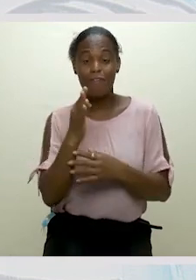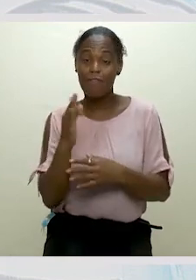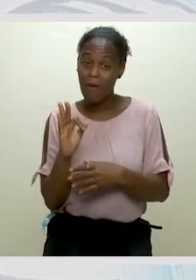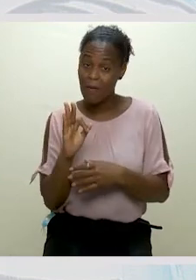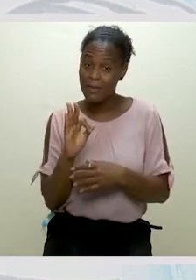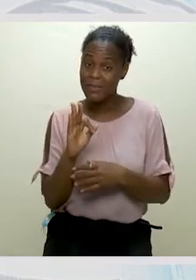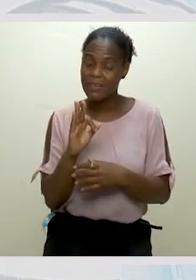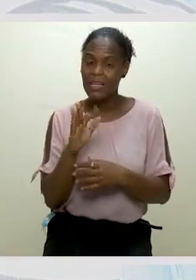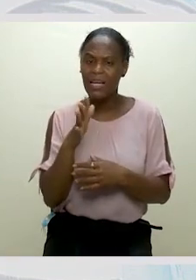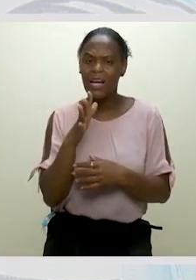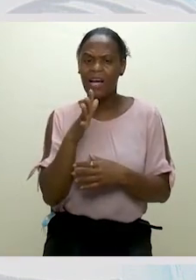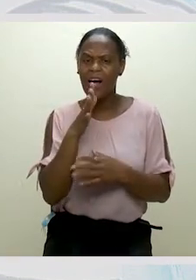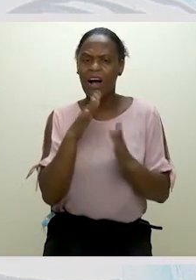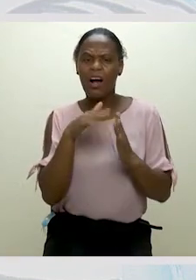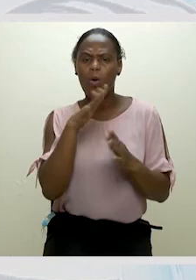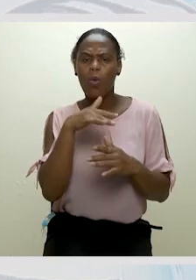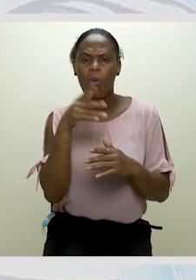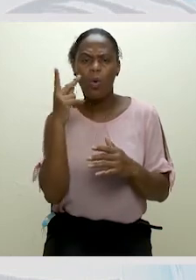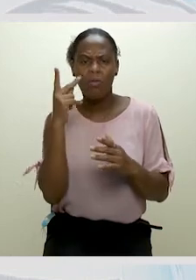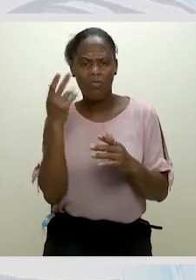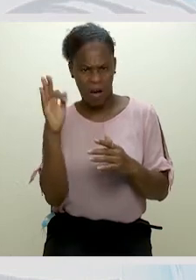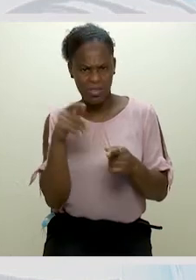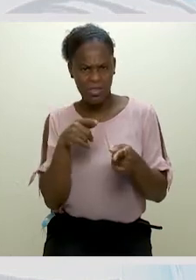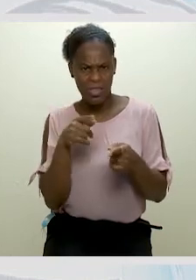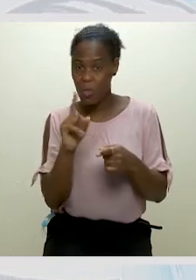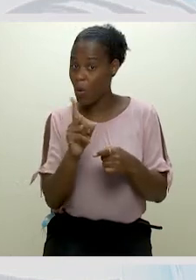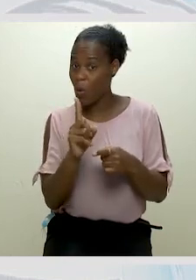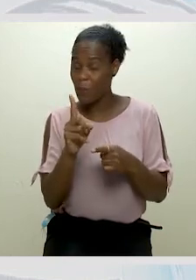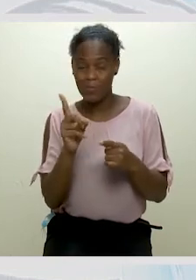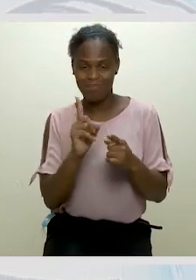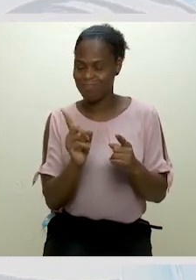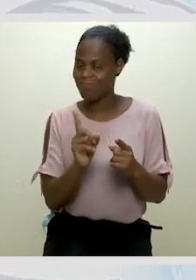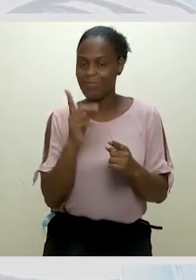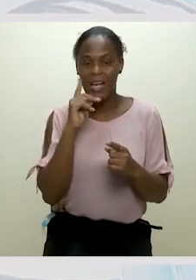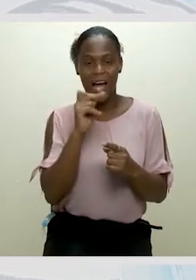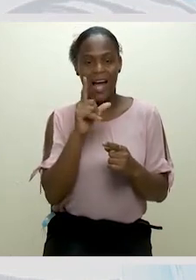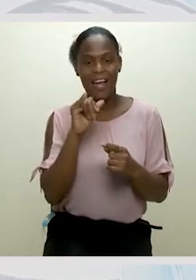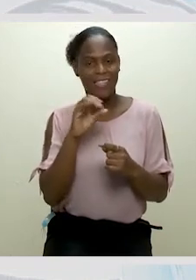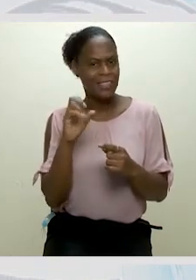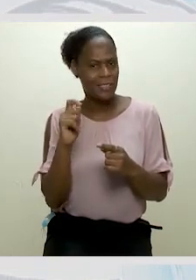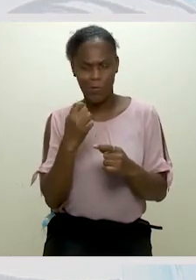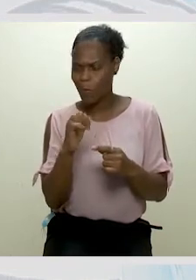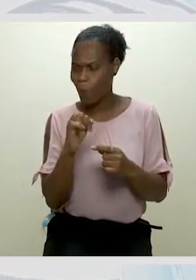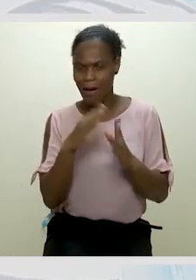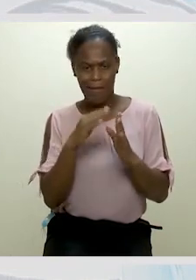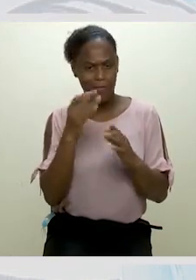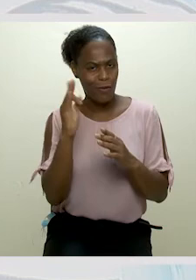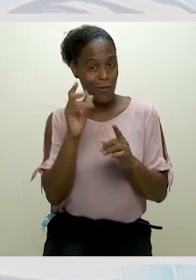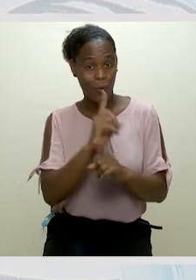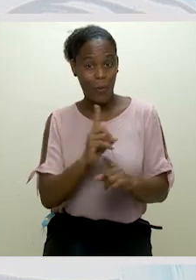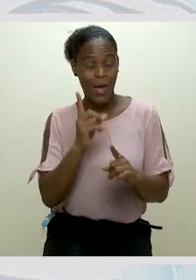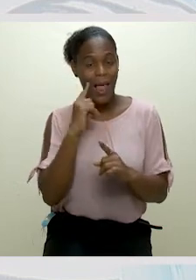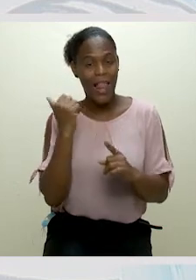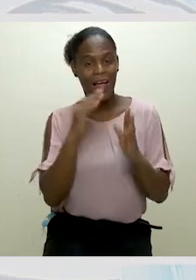française. Et elle habite en France? Non, voilà, Alice n'habite pas en France, elle